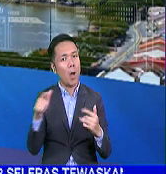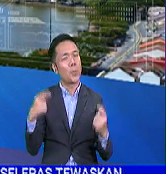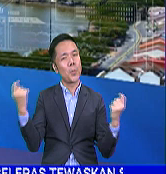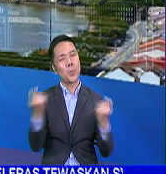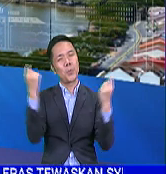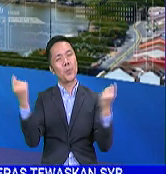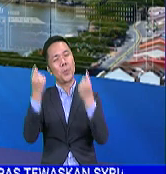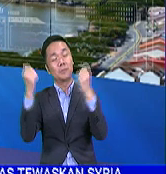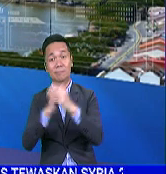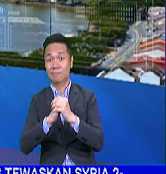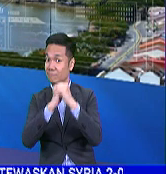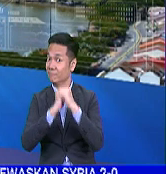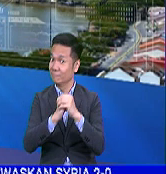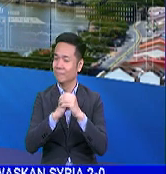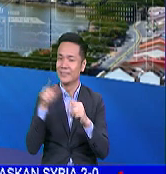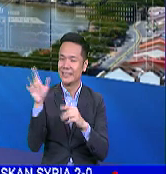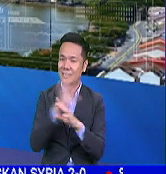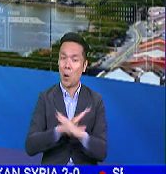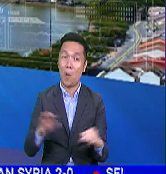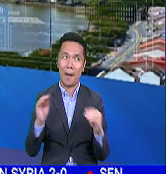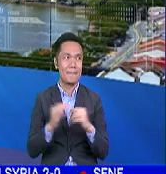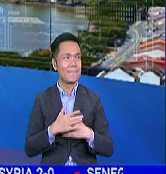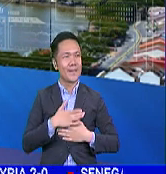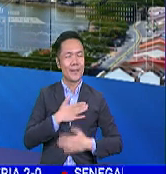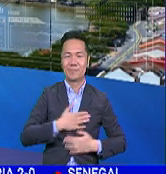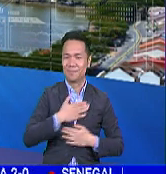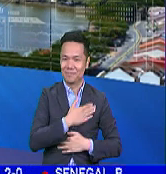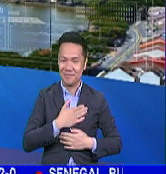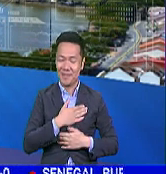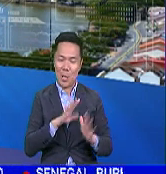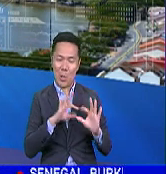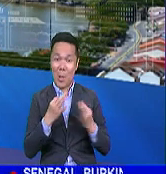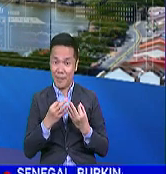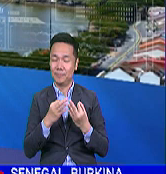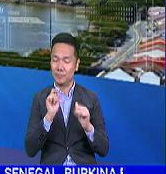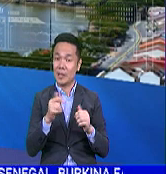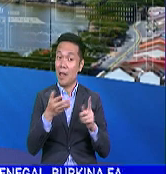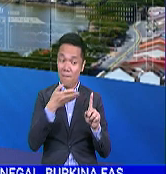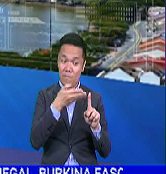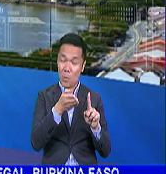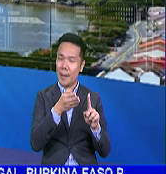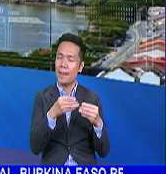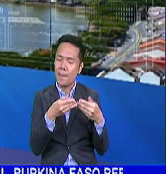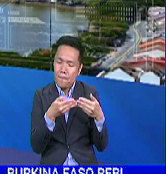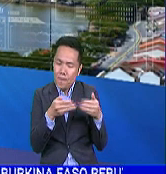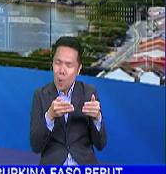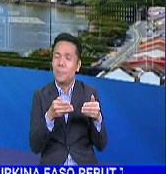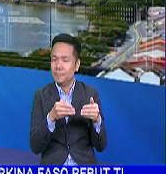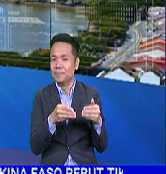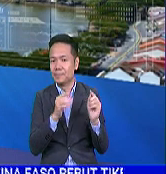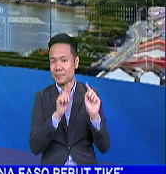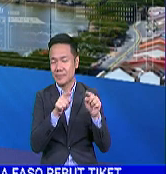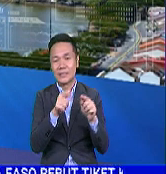bagi masyarakat Cina itu disambut sedikit meriah bersama keluarga dengan kelonggaran prosedur operasi standard SOP